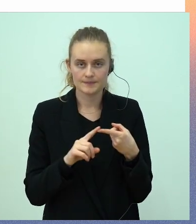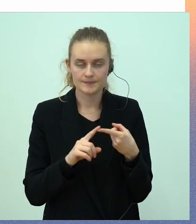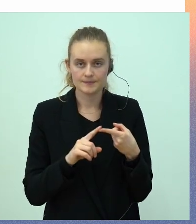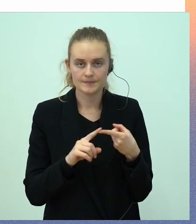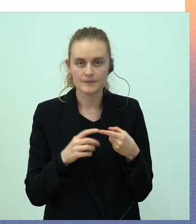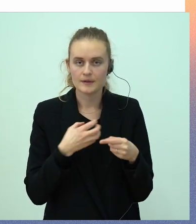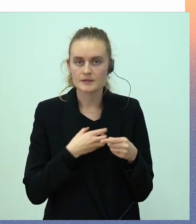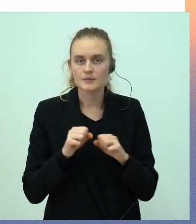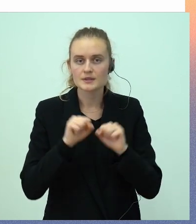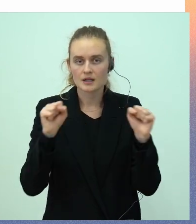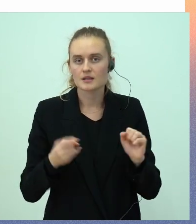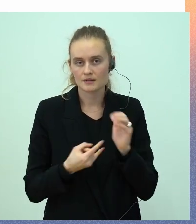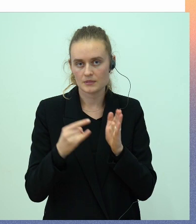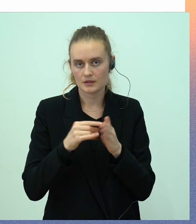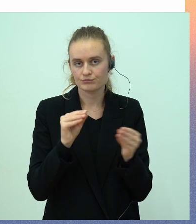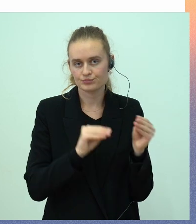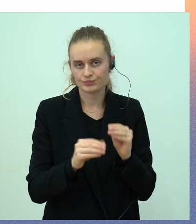reikia turėti strateginius planus.